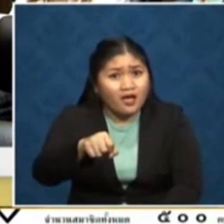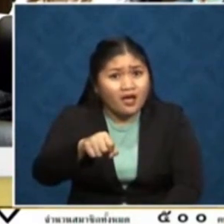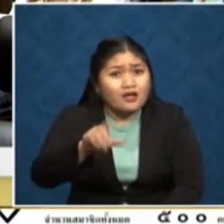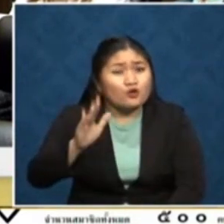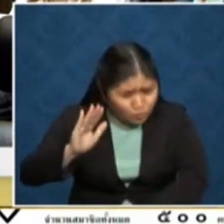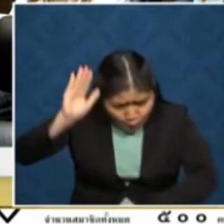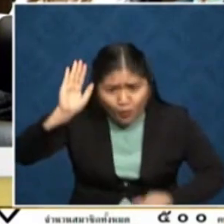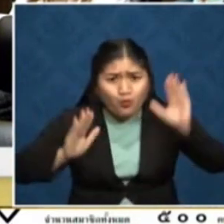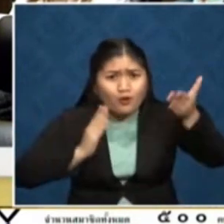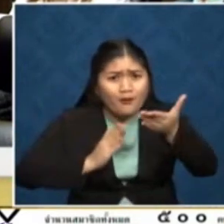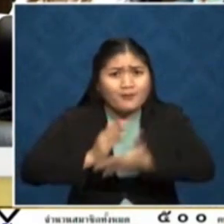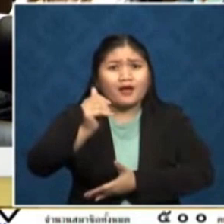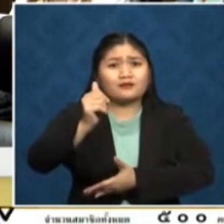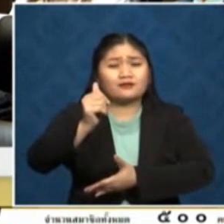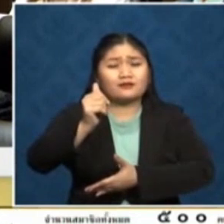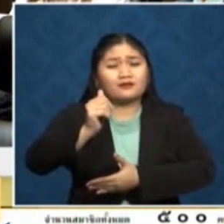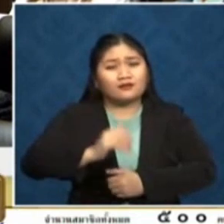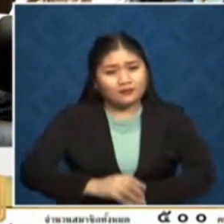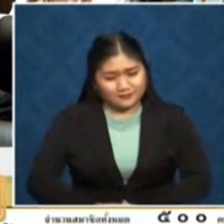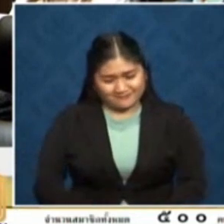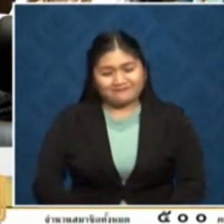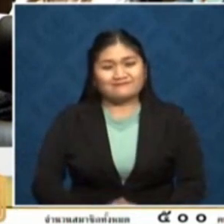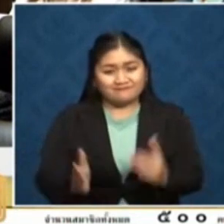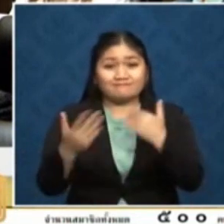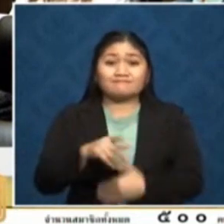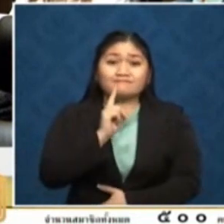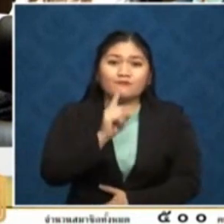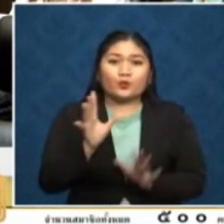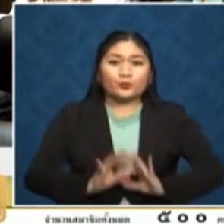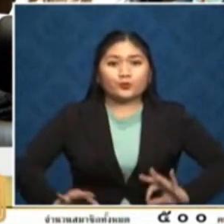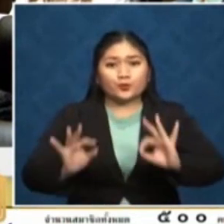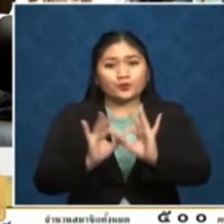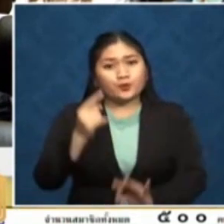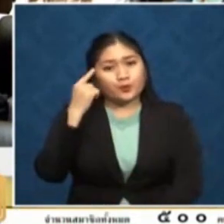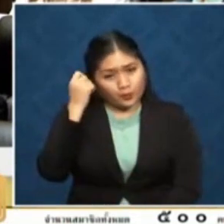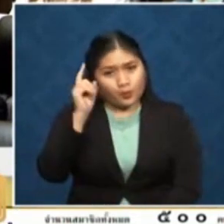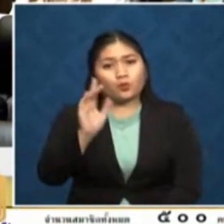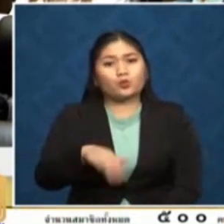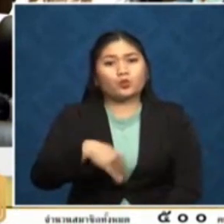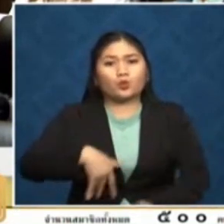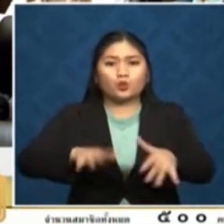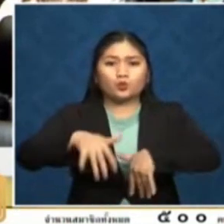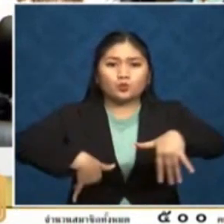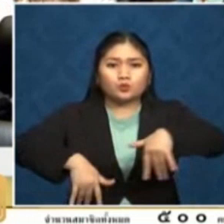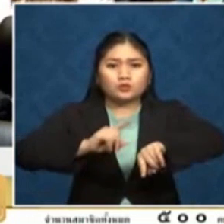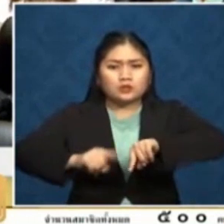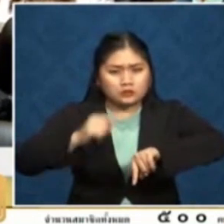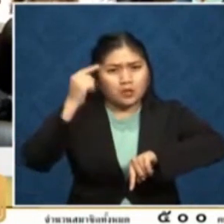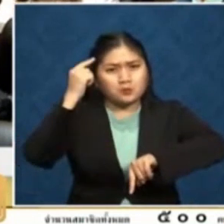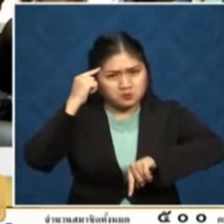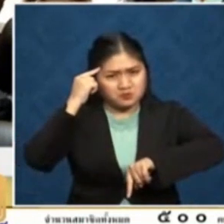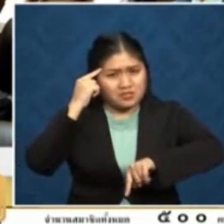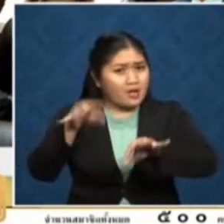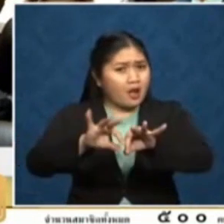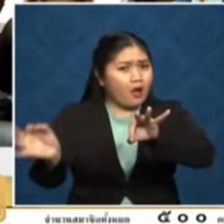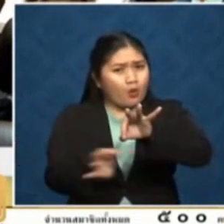พศแค่นี้เองครับเห็นด้วยใช่ไหมครับเห็นด้วยก็โหวตผ่านใช่ไหมครับแล้วถามว่า